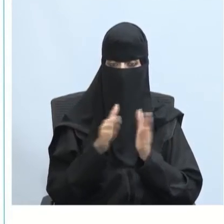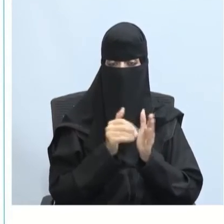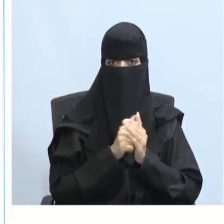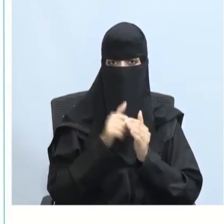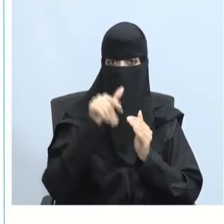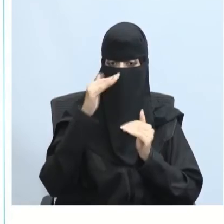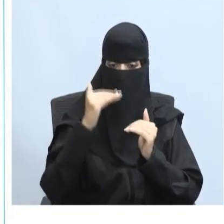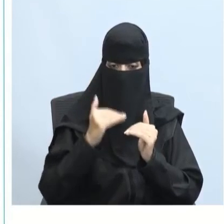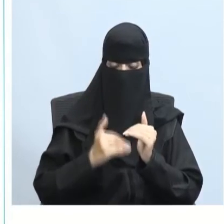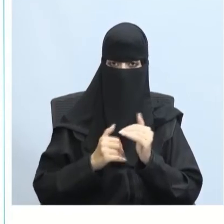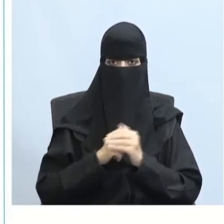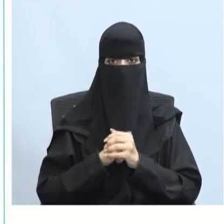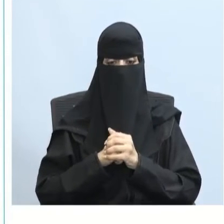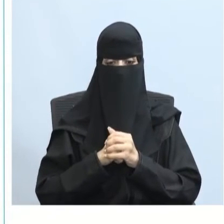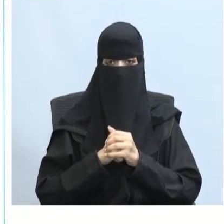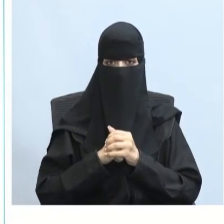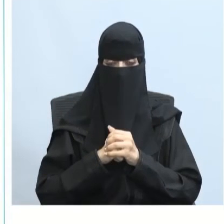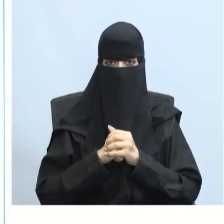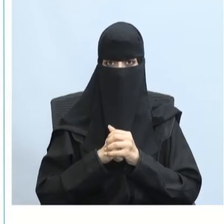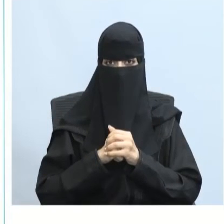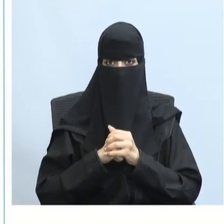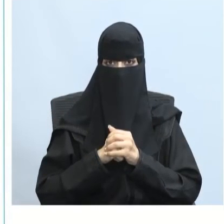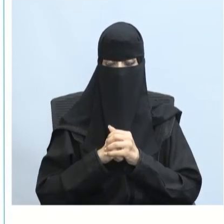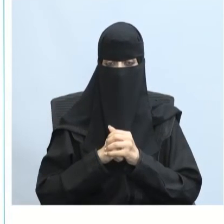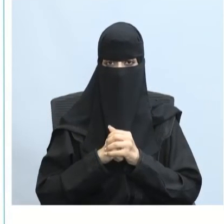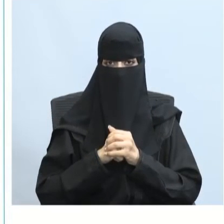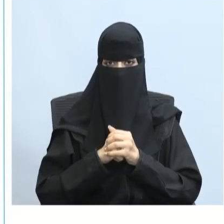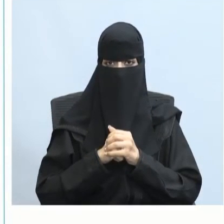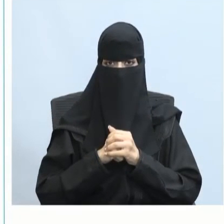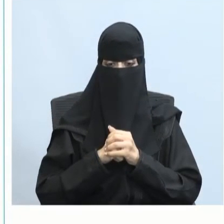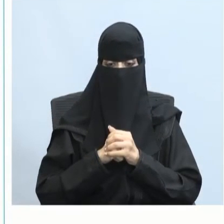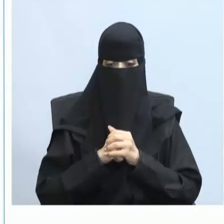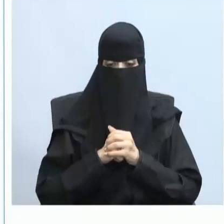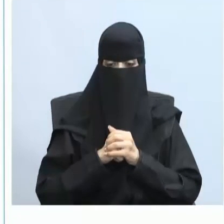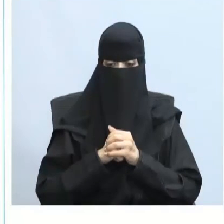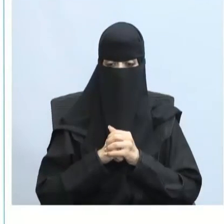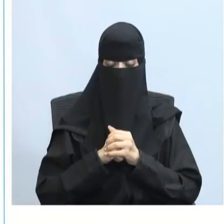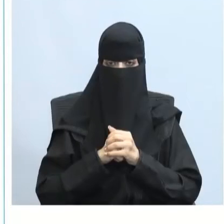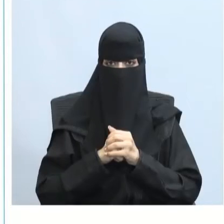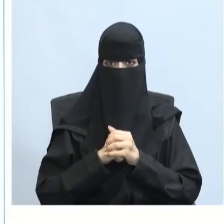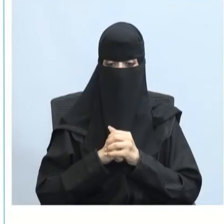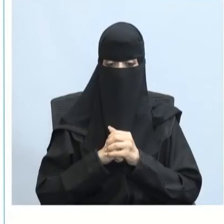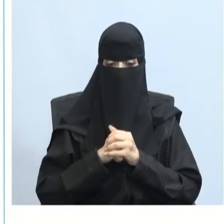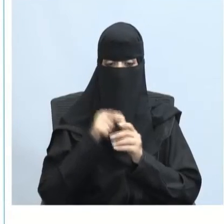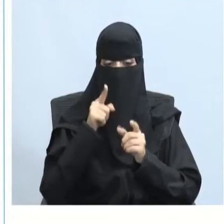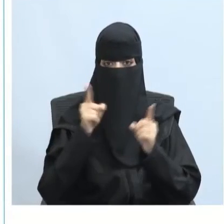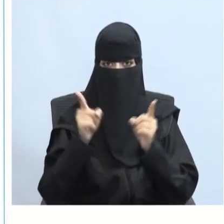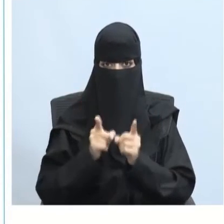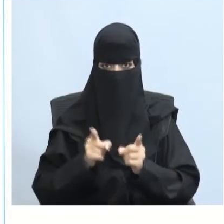الى بقيه اعضاء فريق المسرحيه تعيين